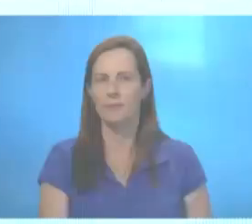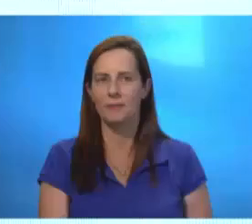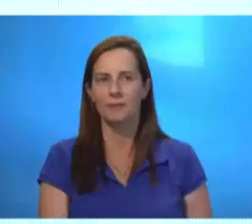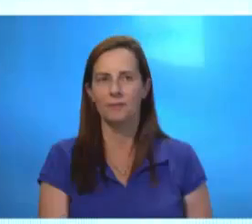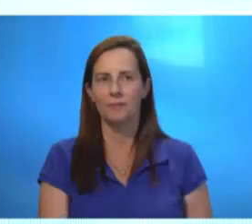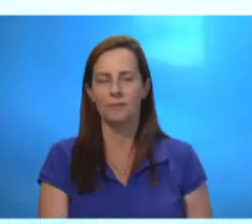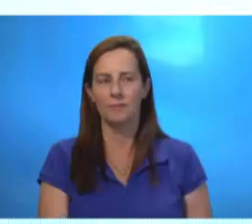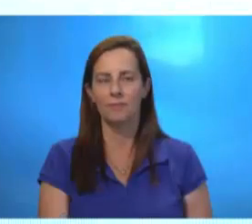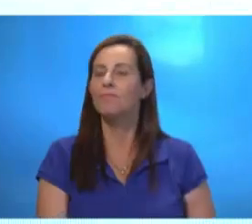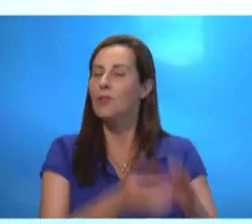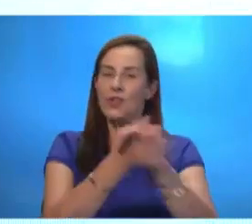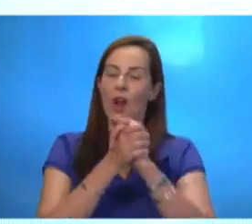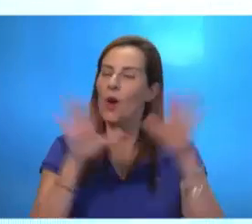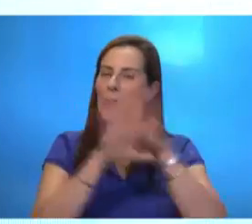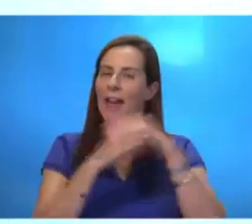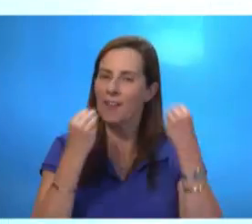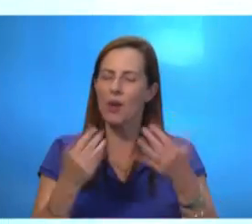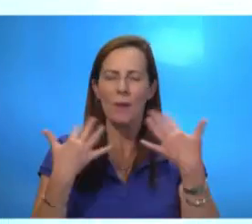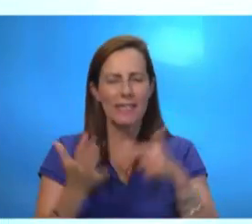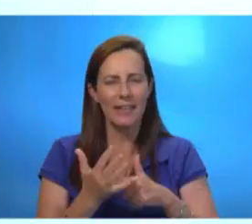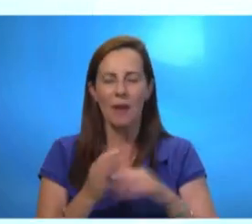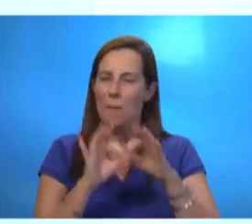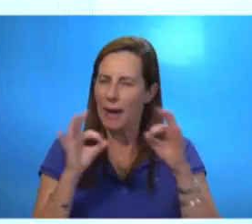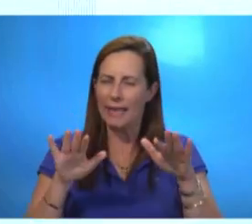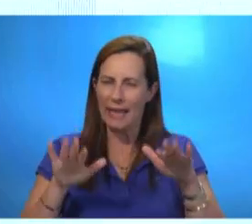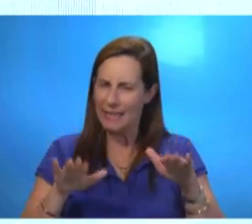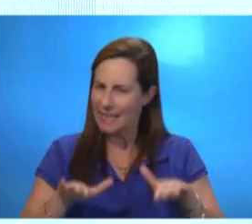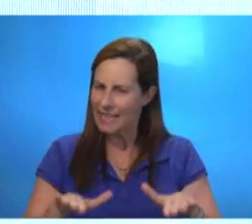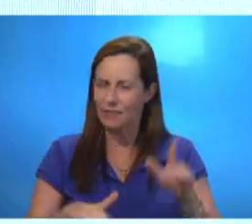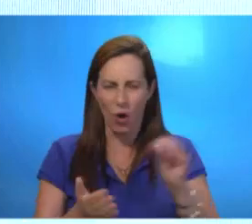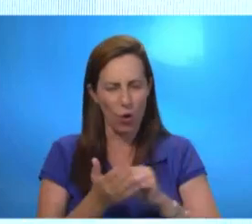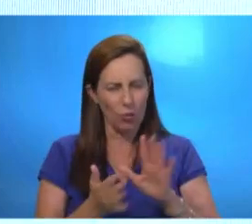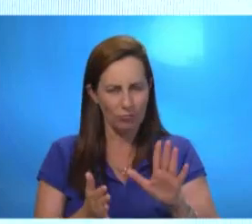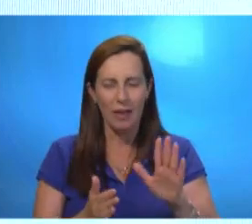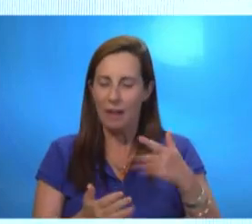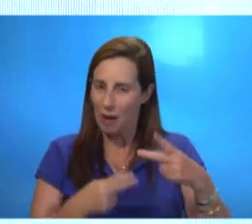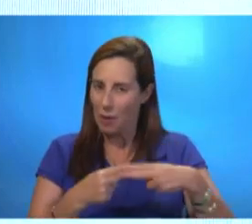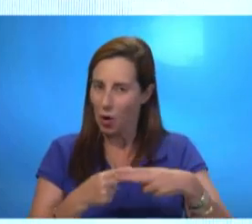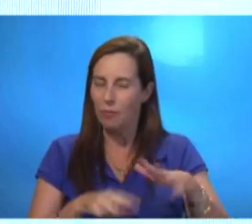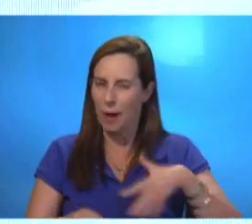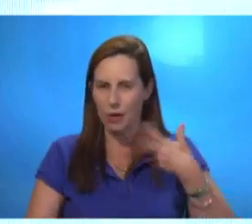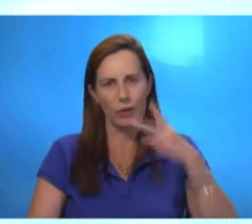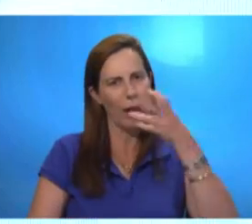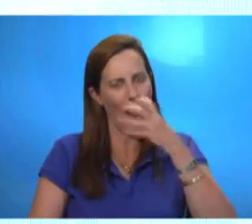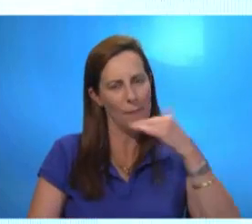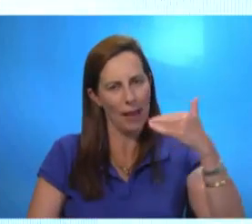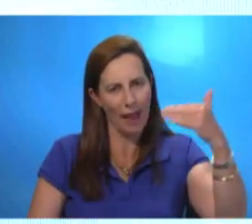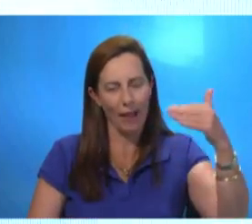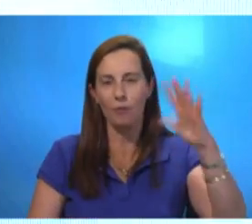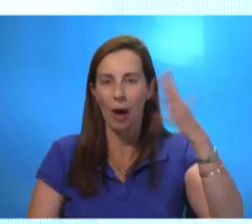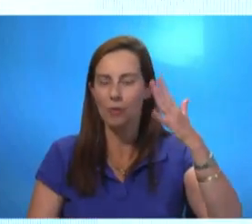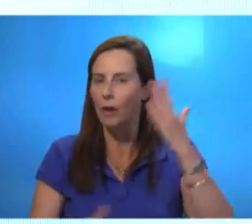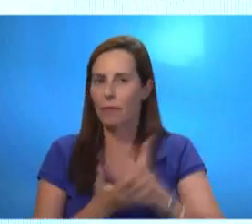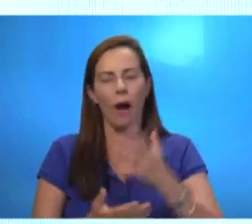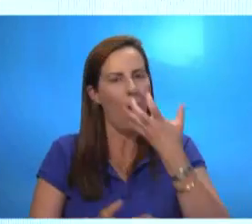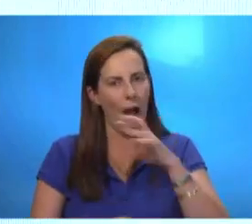סטאר. שלום לכם, ערב טוב, מזג האוויר מתחיל להתייצב, אבל לא לאורך זמן, כי כבר בימים הקרובים נרגיש התחממות הדרגתית, וביום חמישי כבר יעשה